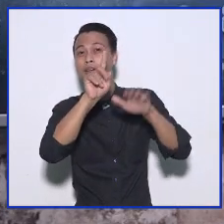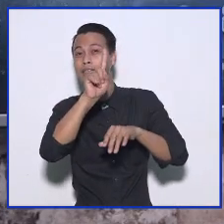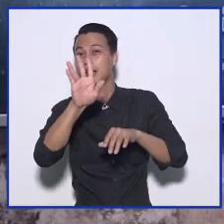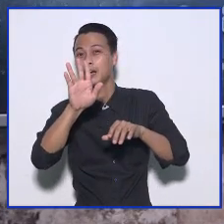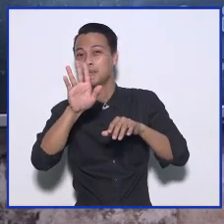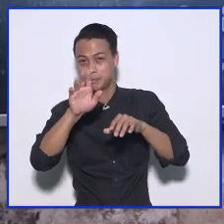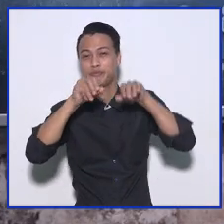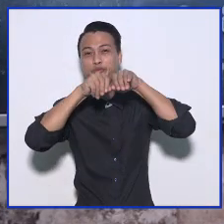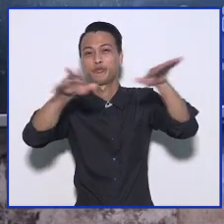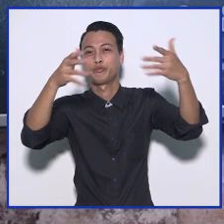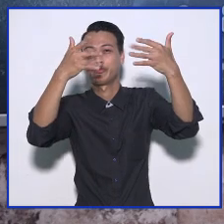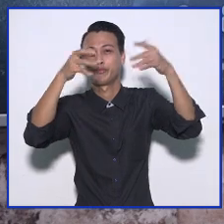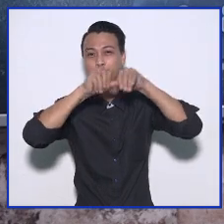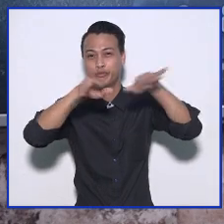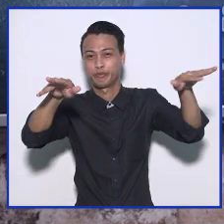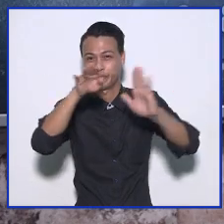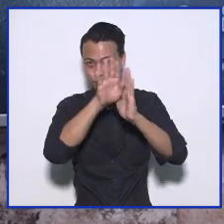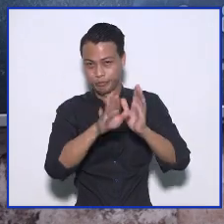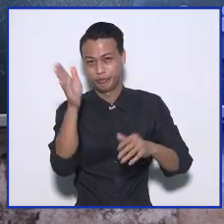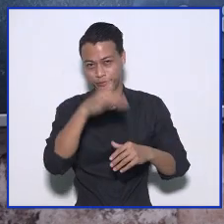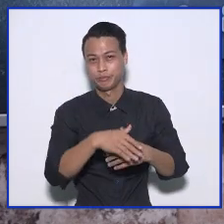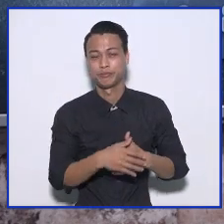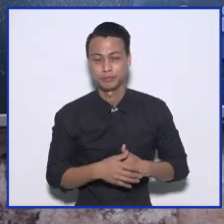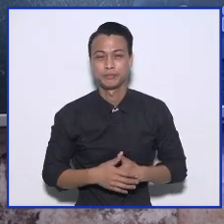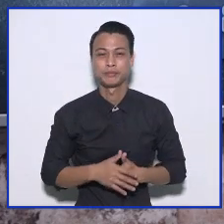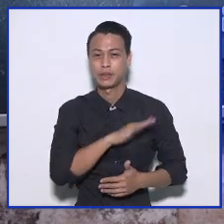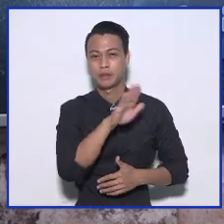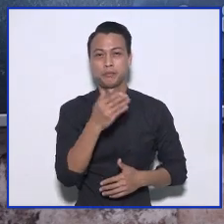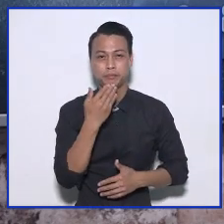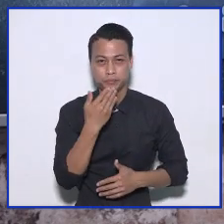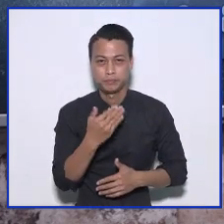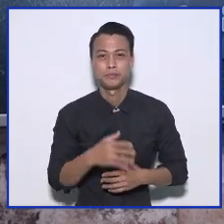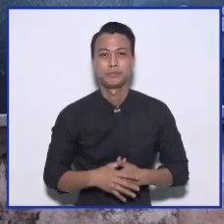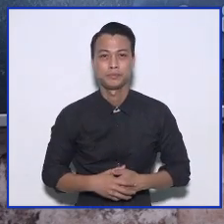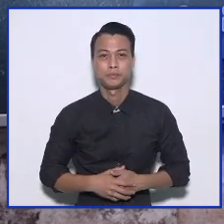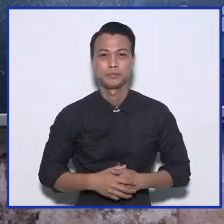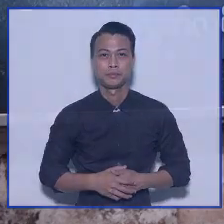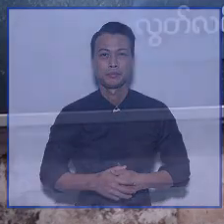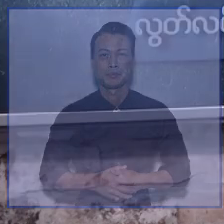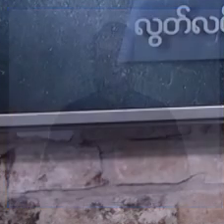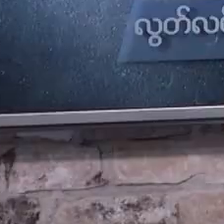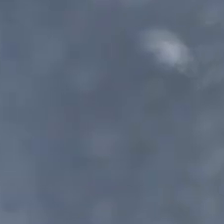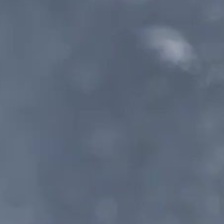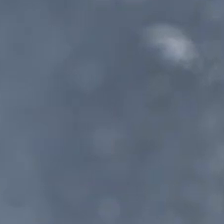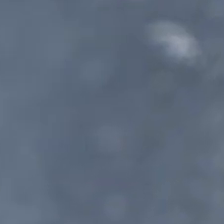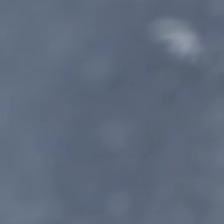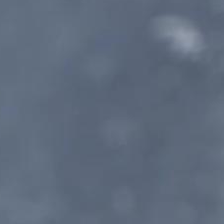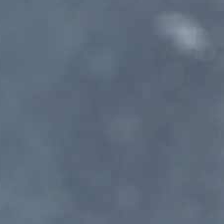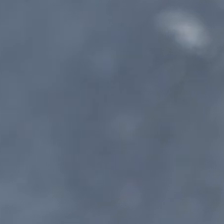မှာလာမယ့်တနင်္ဂနွေနေ့ည9:25အချိန်မှာထုတ်လွှင့်ပေးမှာဖြစ်ပါတယ်အားလုံးကိုကျေးဇူးတင်ပါတယ်ကျွန်တော်နေသွင်းခြင်းပါ